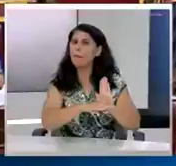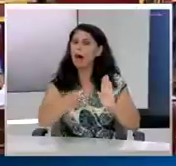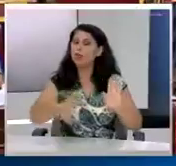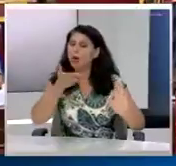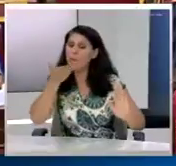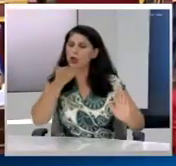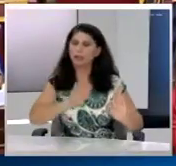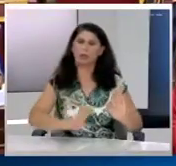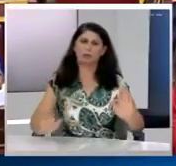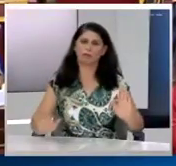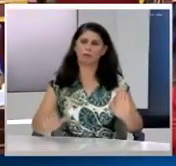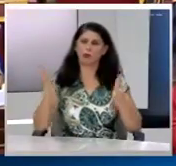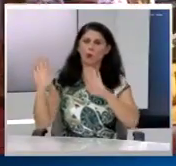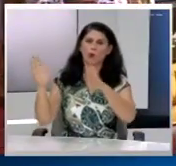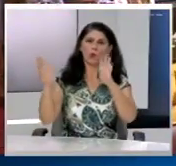θα λογοδοτείτε.